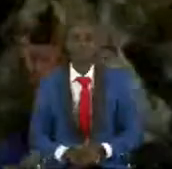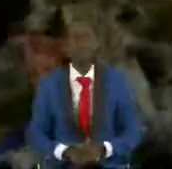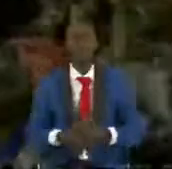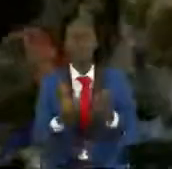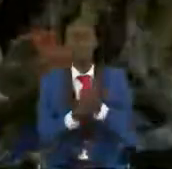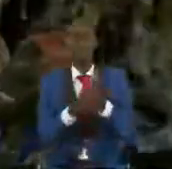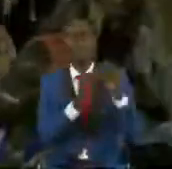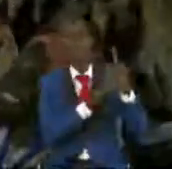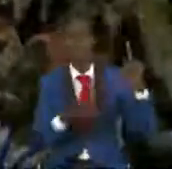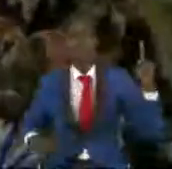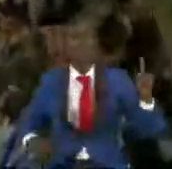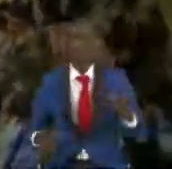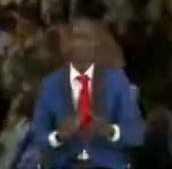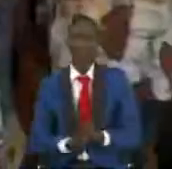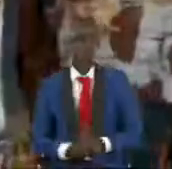Gloire à Dieu.